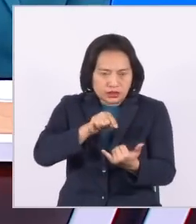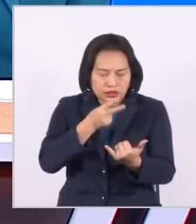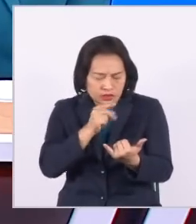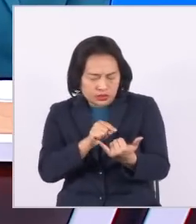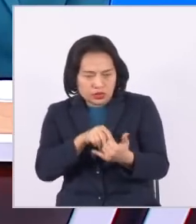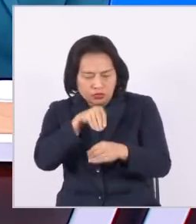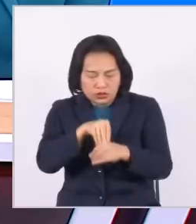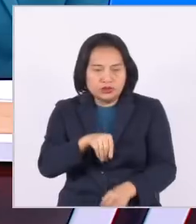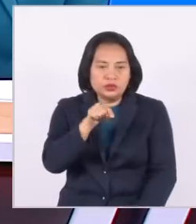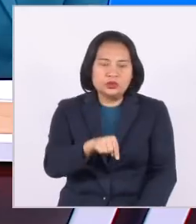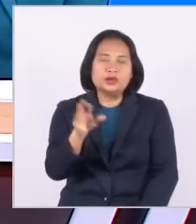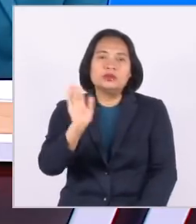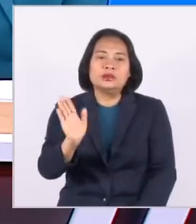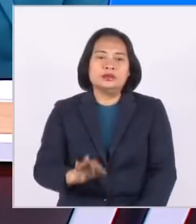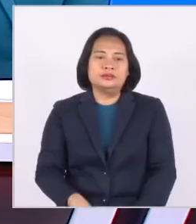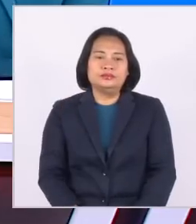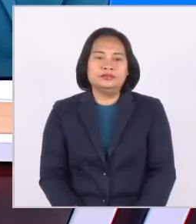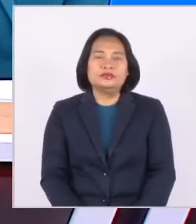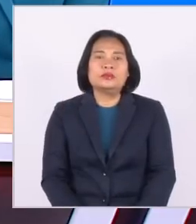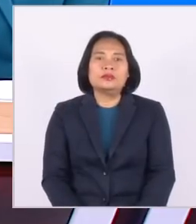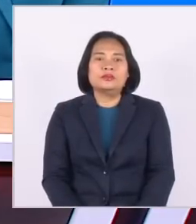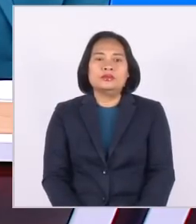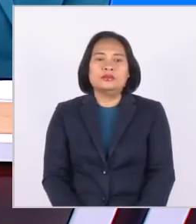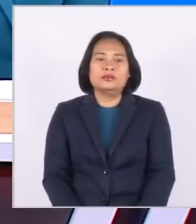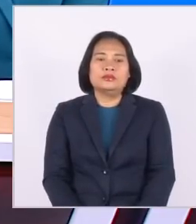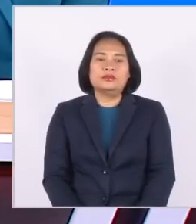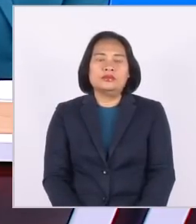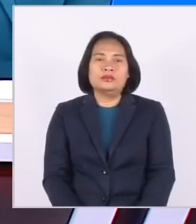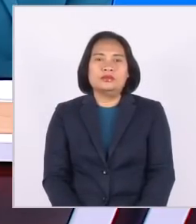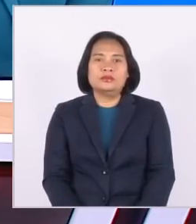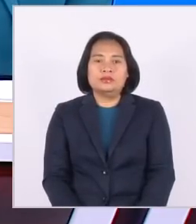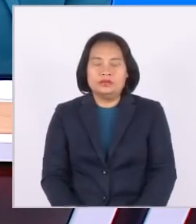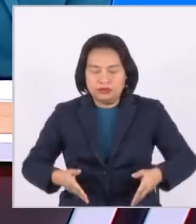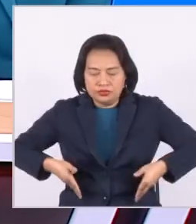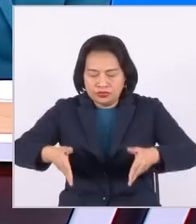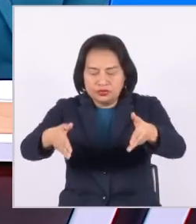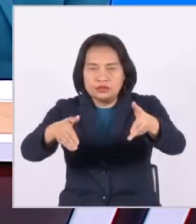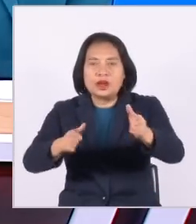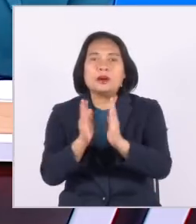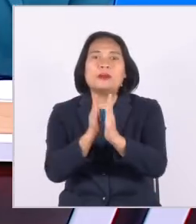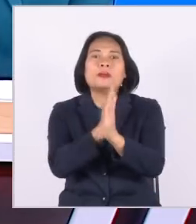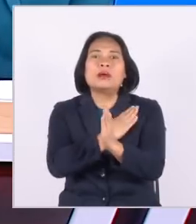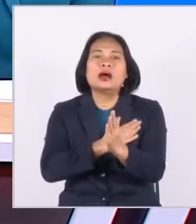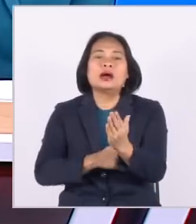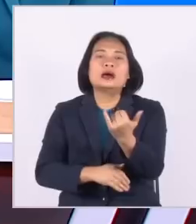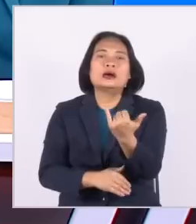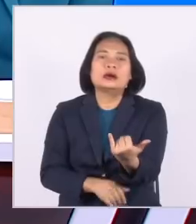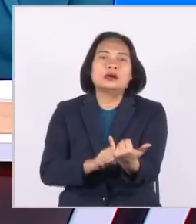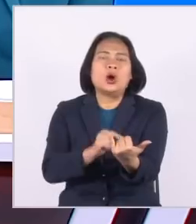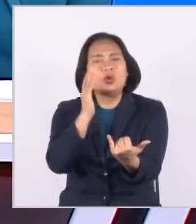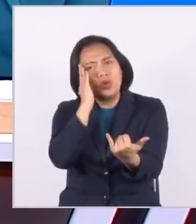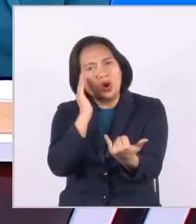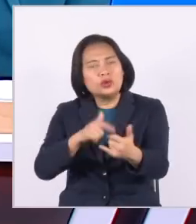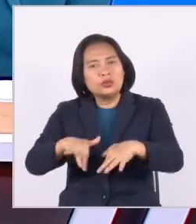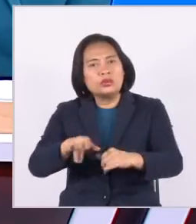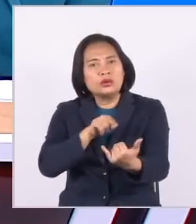อยู่ตรงนี้นะคะคือพูดถึงพระที่มานอนอยู่บนพื้นถนนหน้าหมู่บ้านควรจะอยู่วัดไหมทำไมอยู่หน้าหมู่บ้านแล้วนอนหม